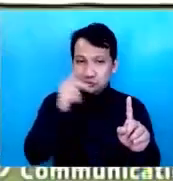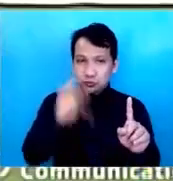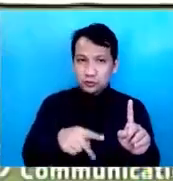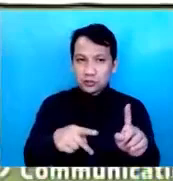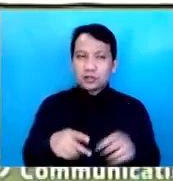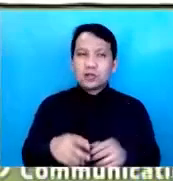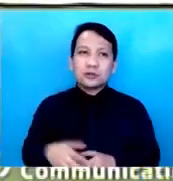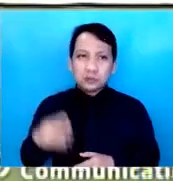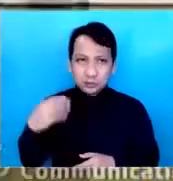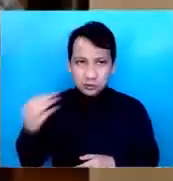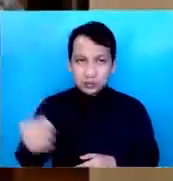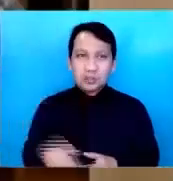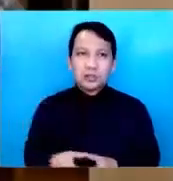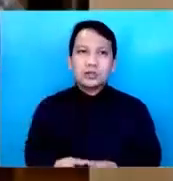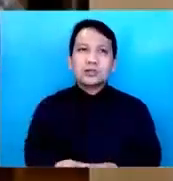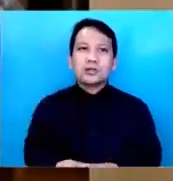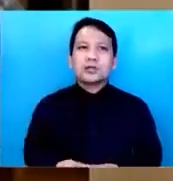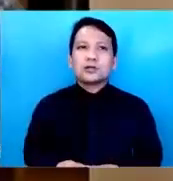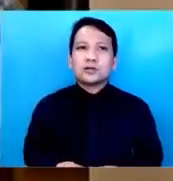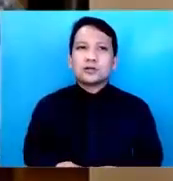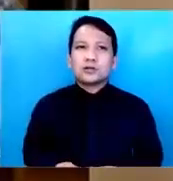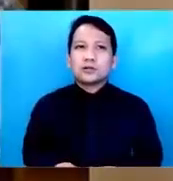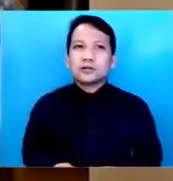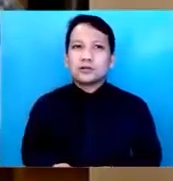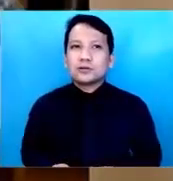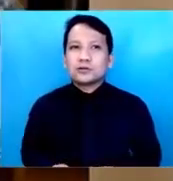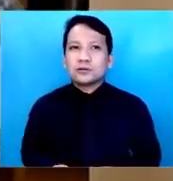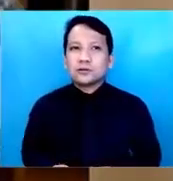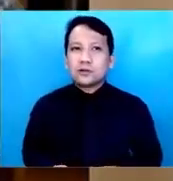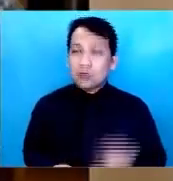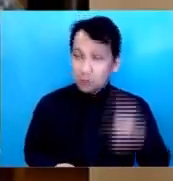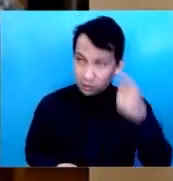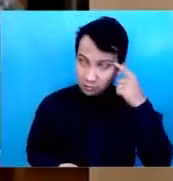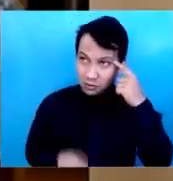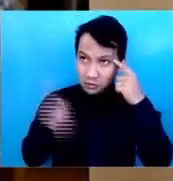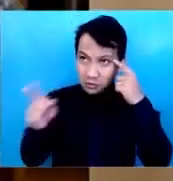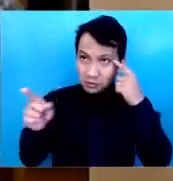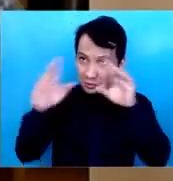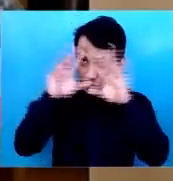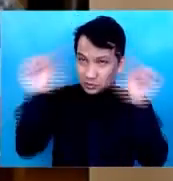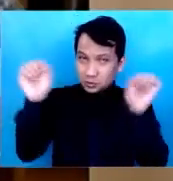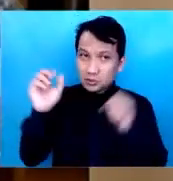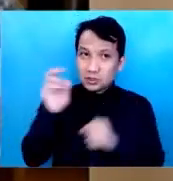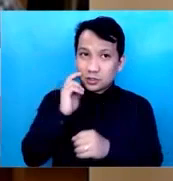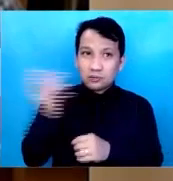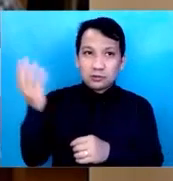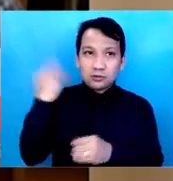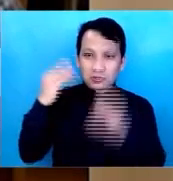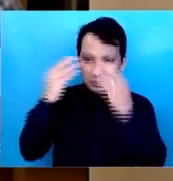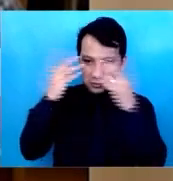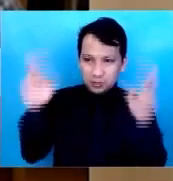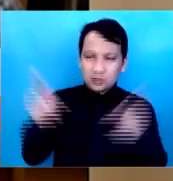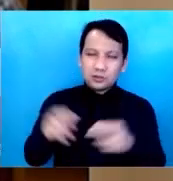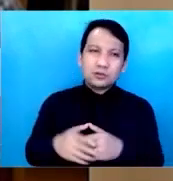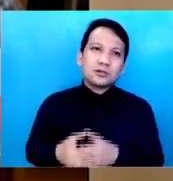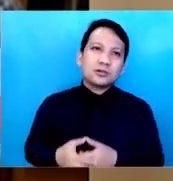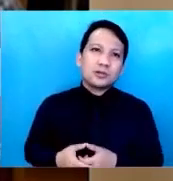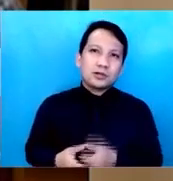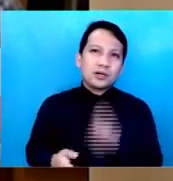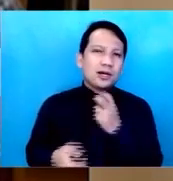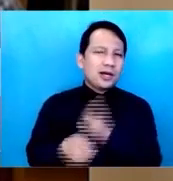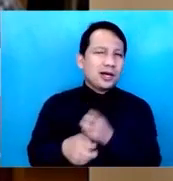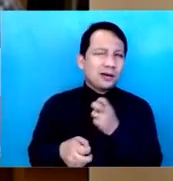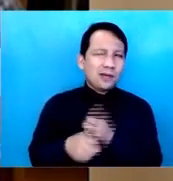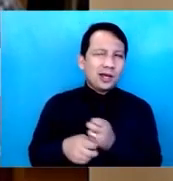kandidato. Again, sa pagkakakilala ko kay Pangulong Duterte, no, mayor pa lamang siya, mahirap